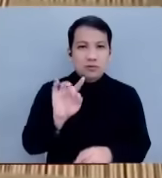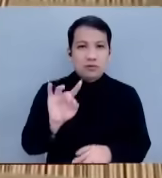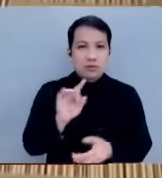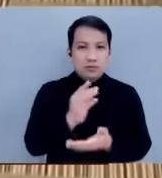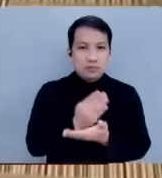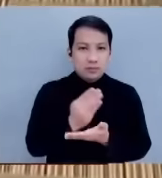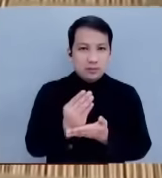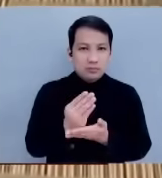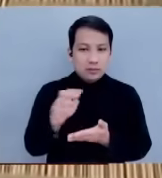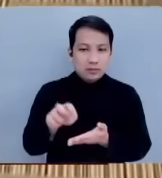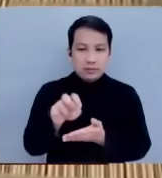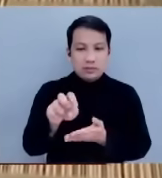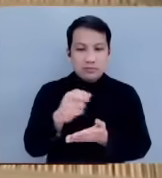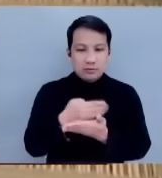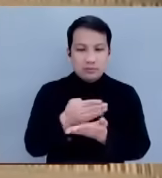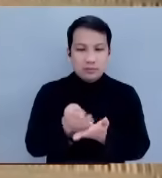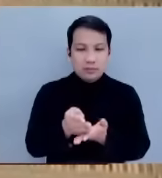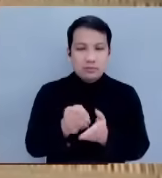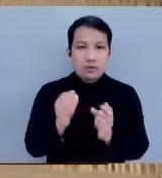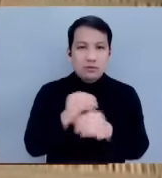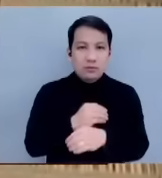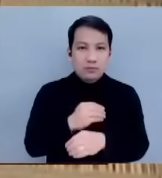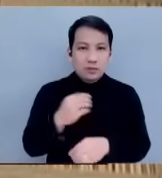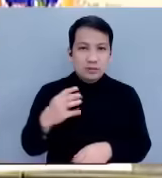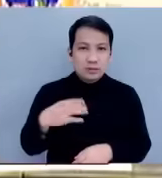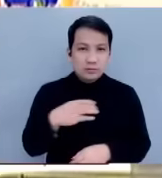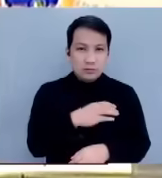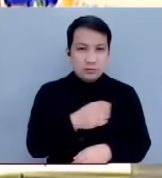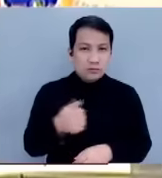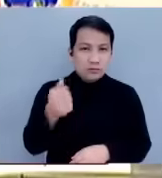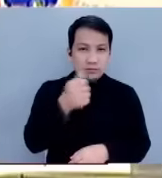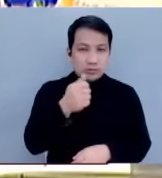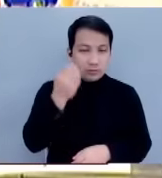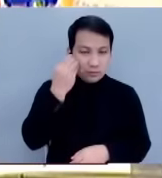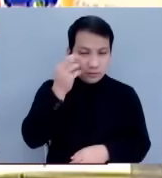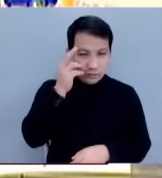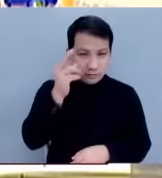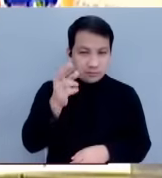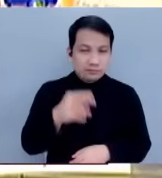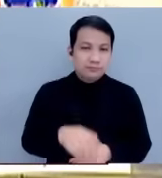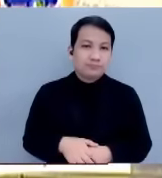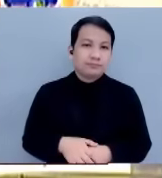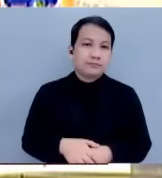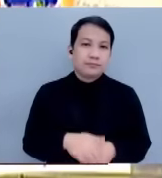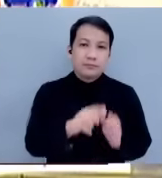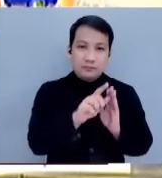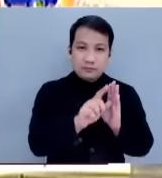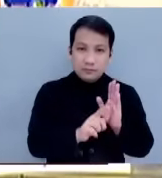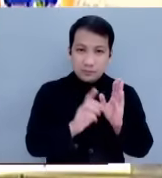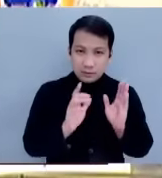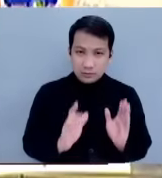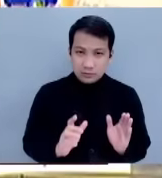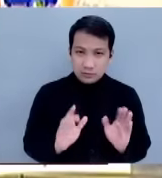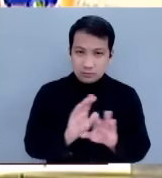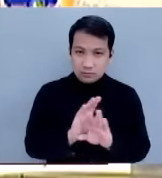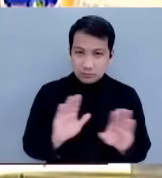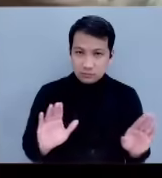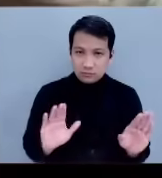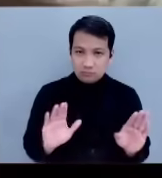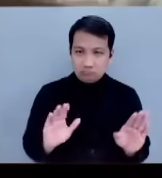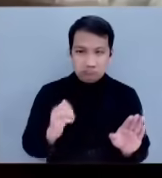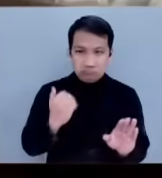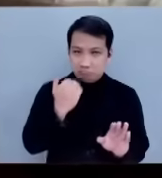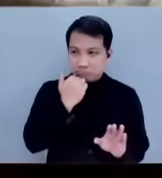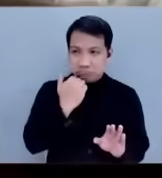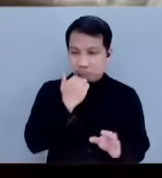fund ng opisina ni Speaker Martin Romualdez. Nanindigan naman ang abogado ng SMNI na wala silang paglabag sa kanilang